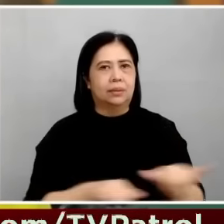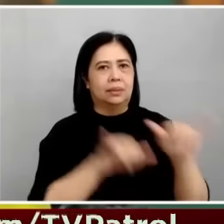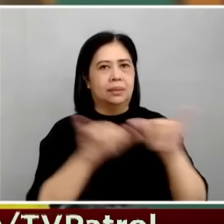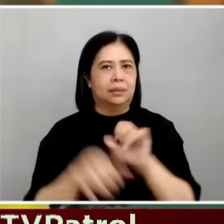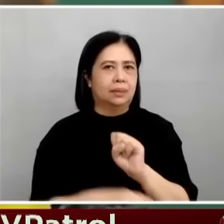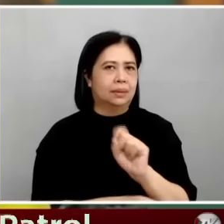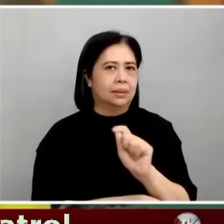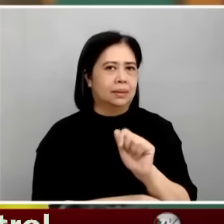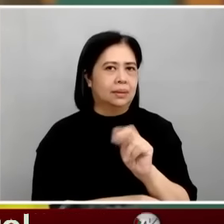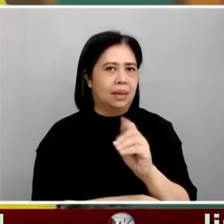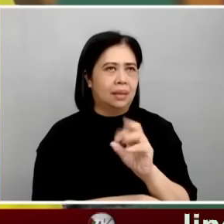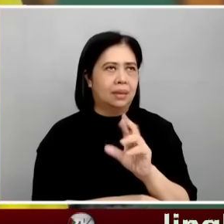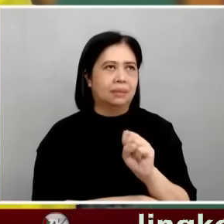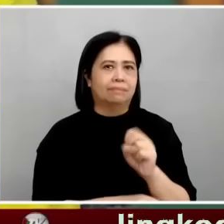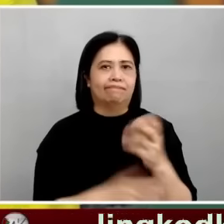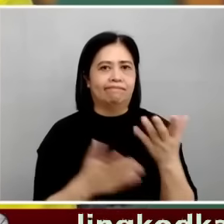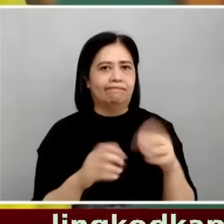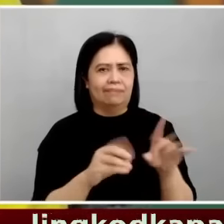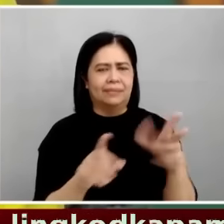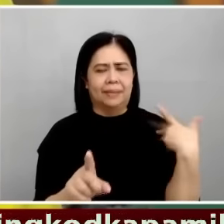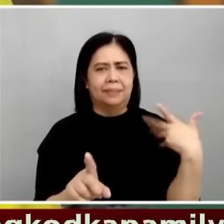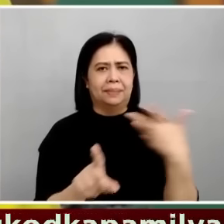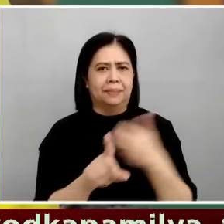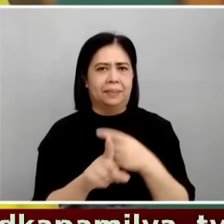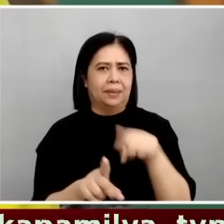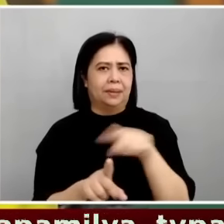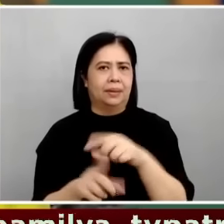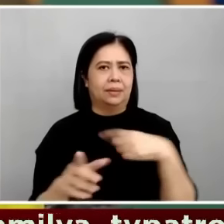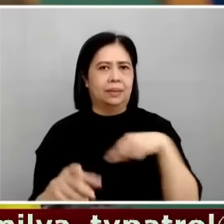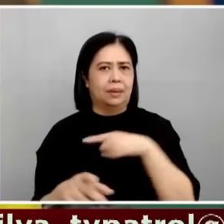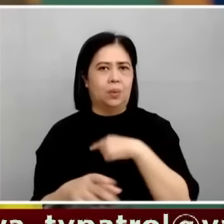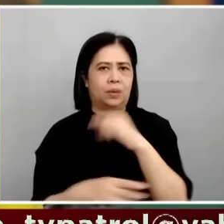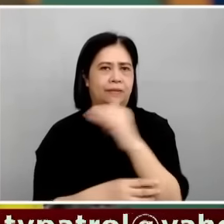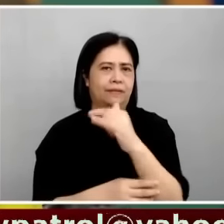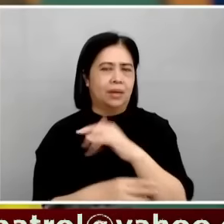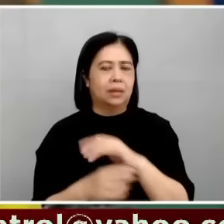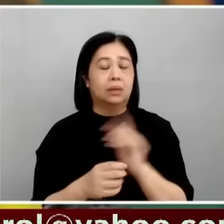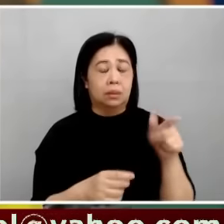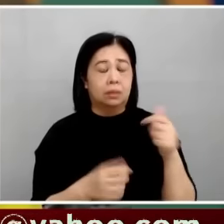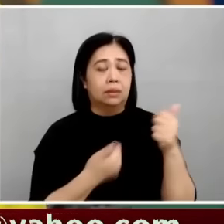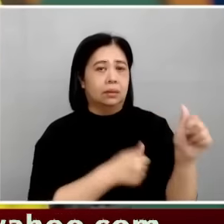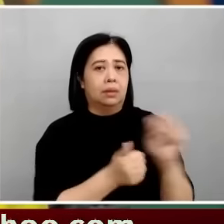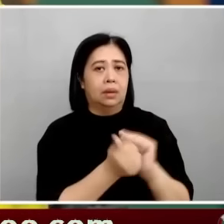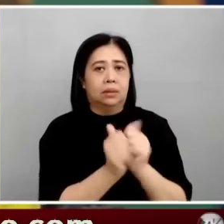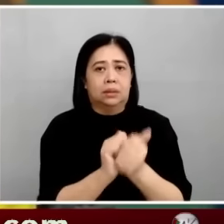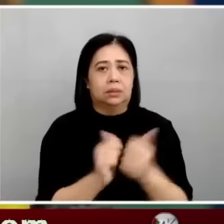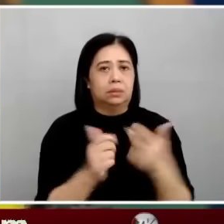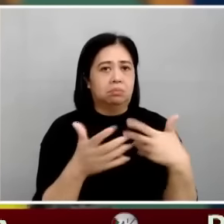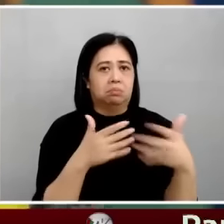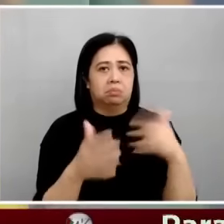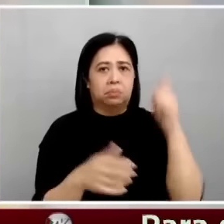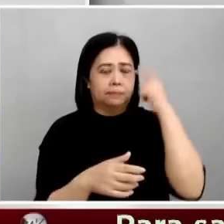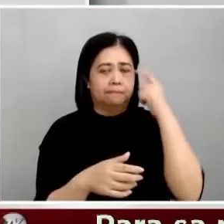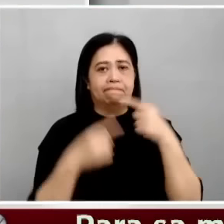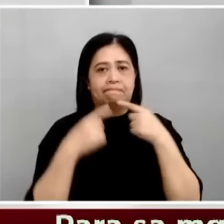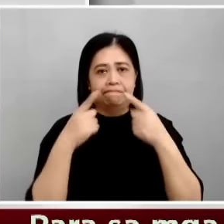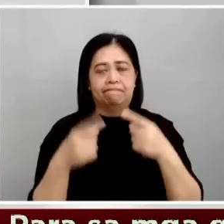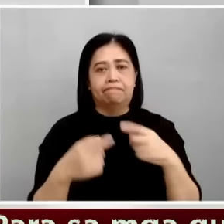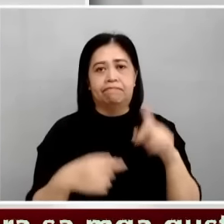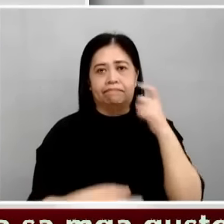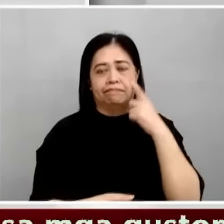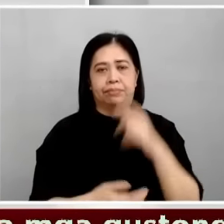etc., it would have an impact, no, on our flights. We will adjust based on whatever those government regulations would be.